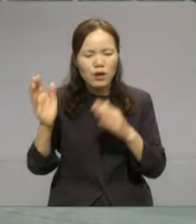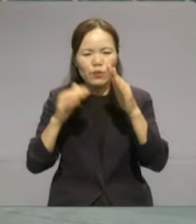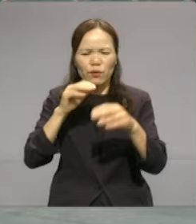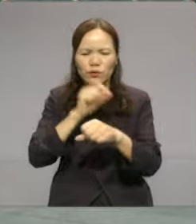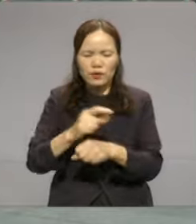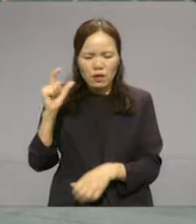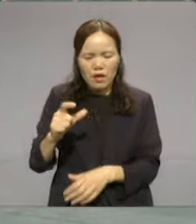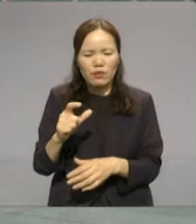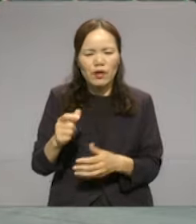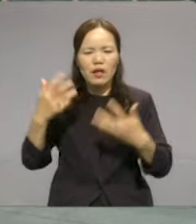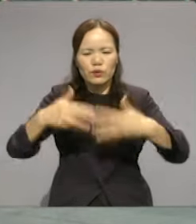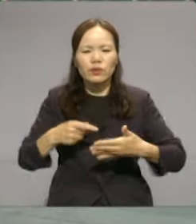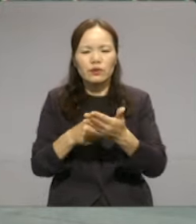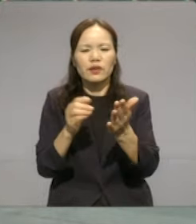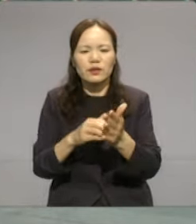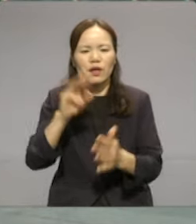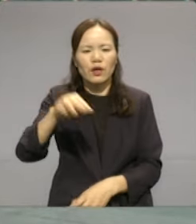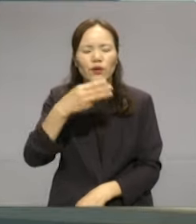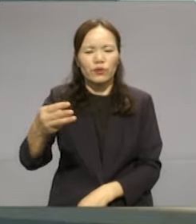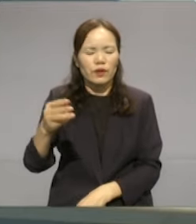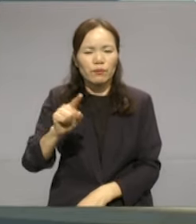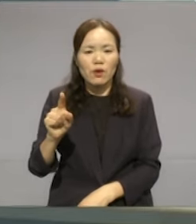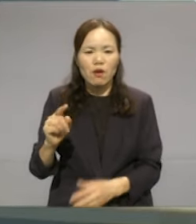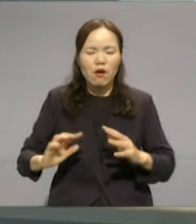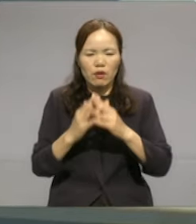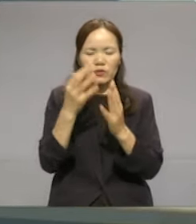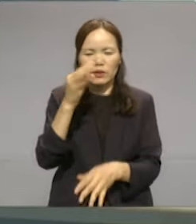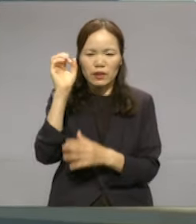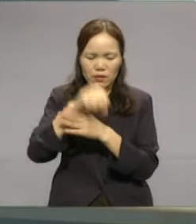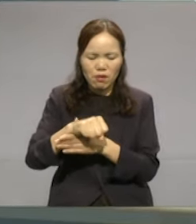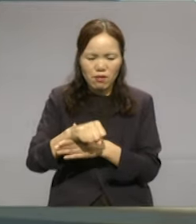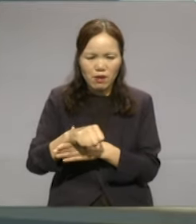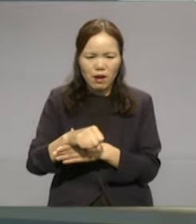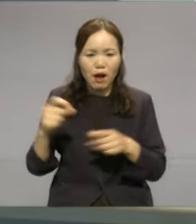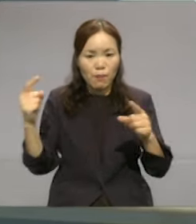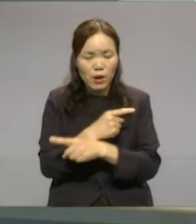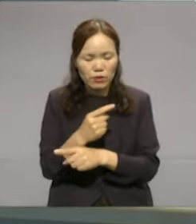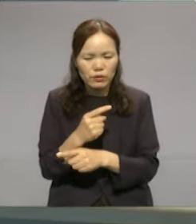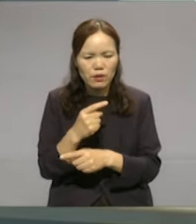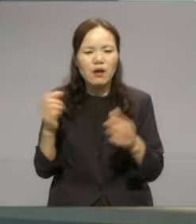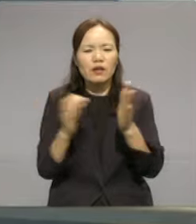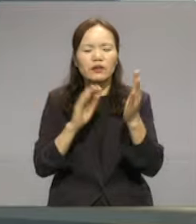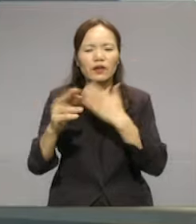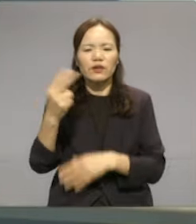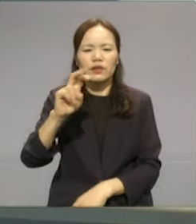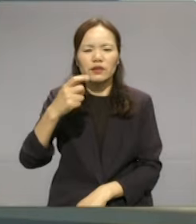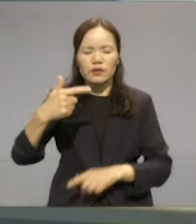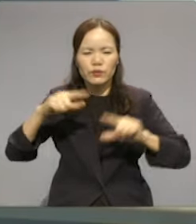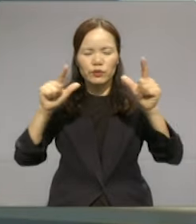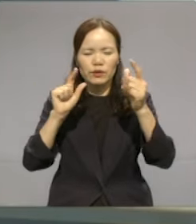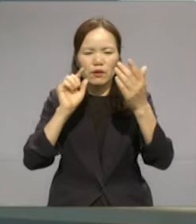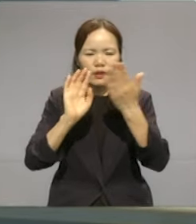제시했습니다. 롯데쇼핑은 올해 안으로 건축 인허가 변경 절차를 완료한 뒤 2026년 하반기까지 지하